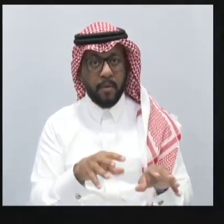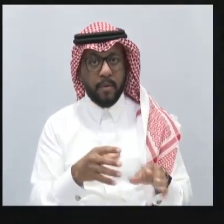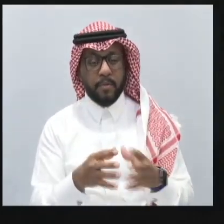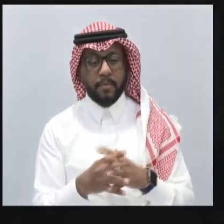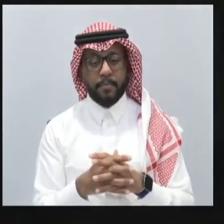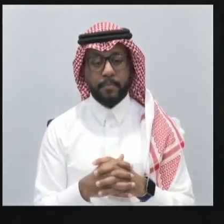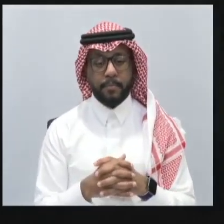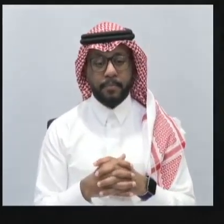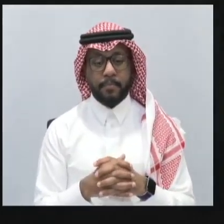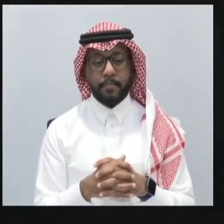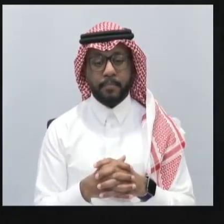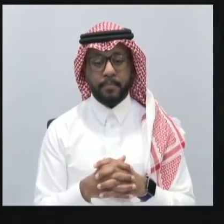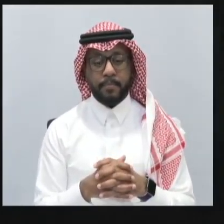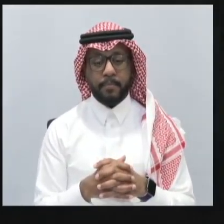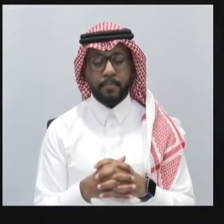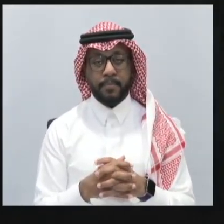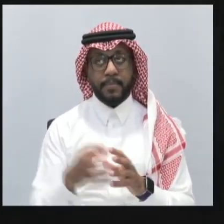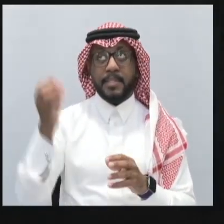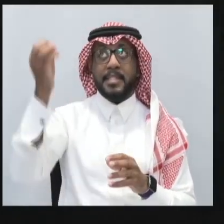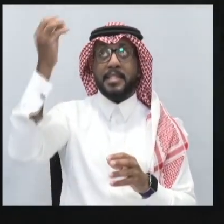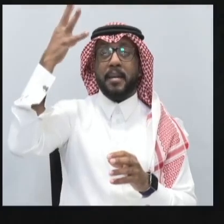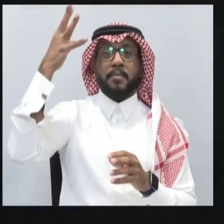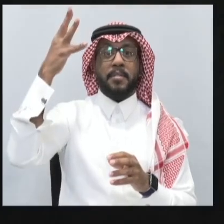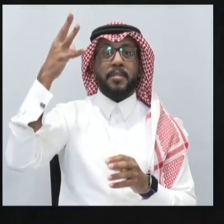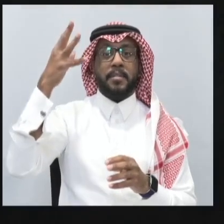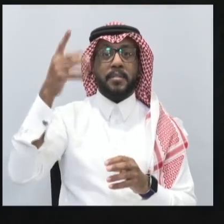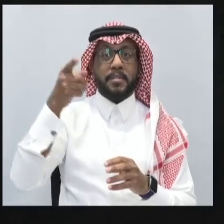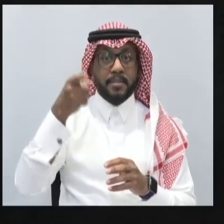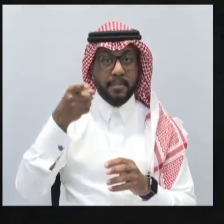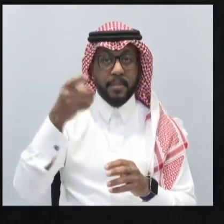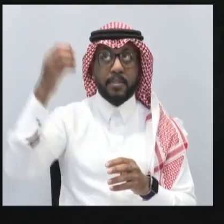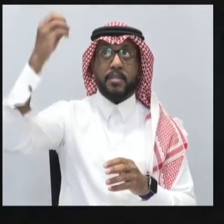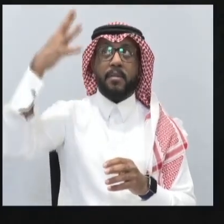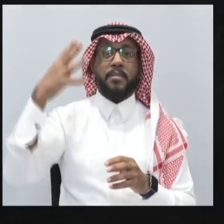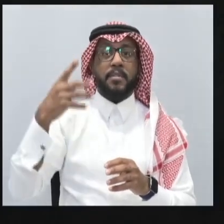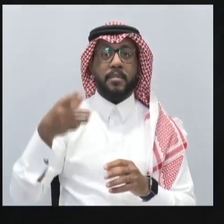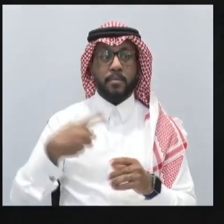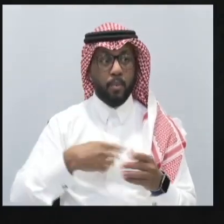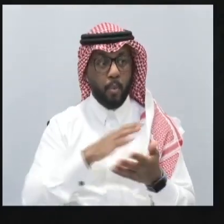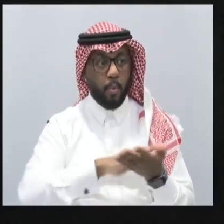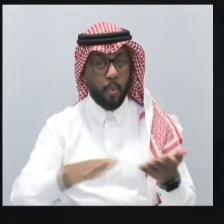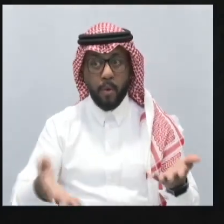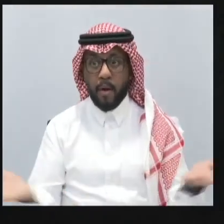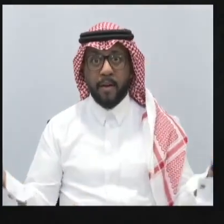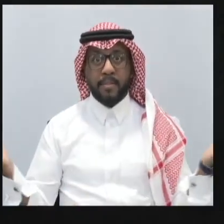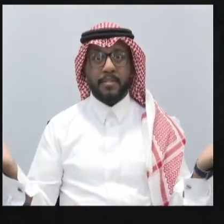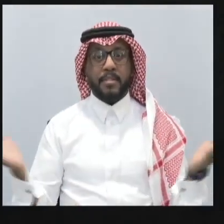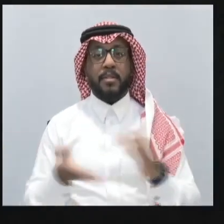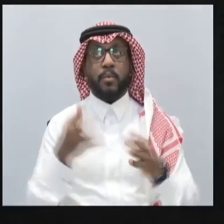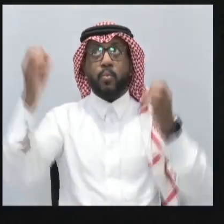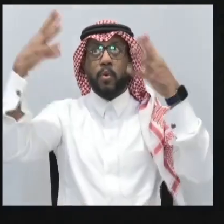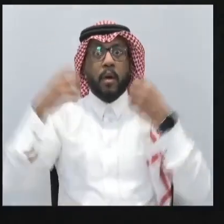بالطاقه ممتازين الشمس هي اللي تمد ايش الارض بالطاقه طيب من